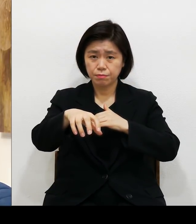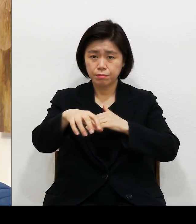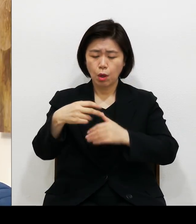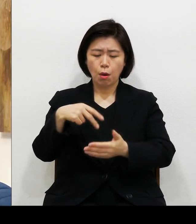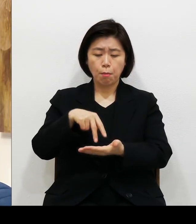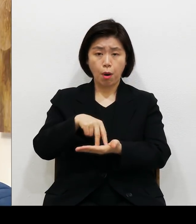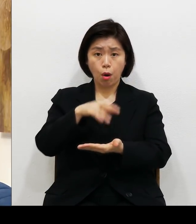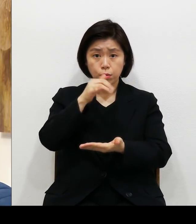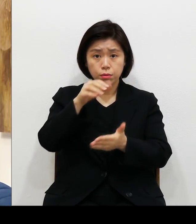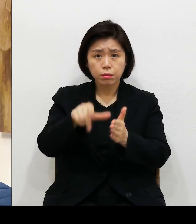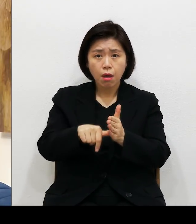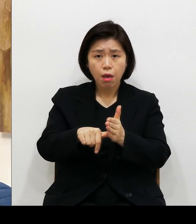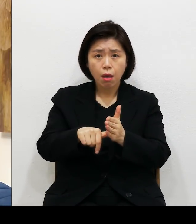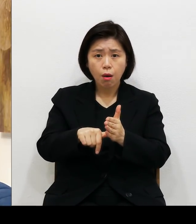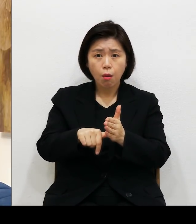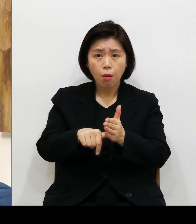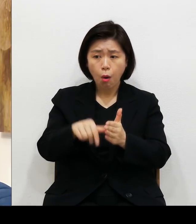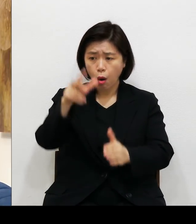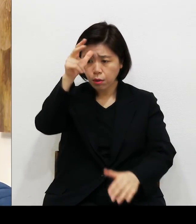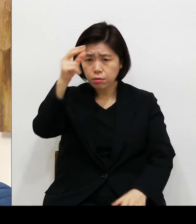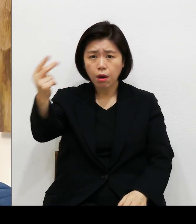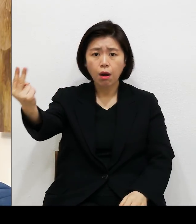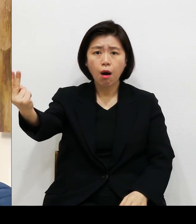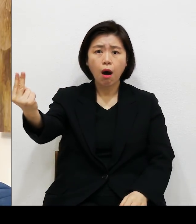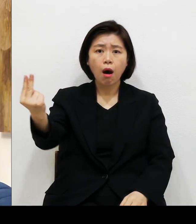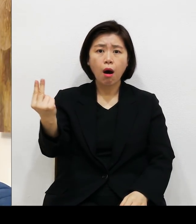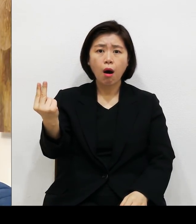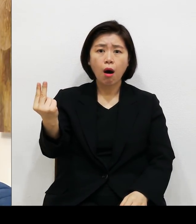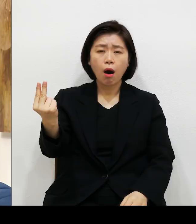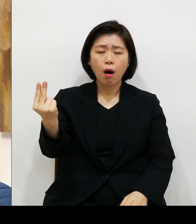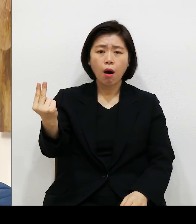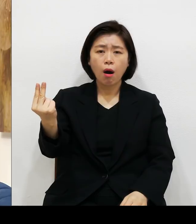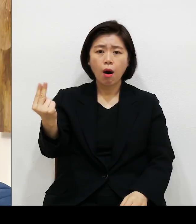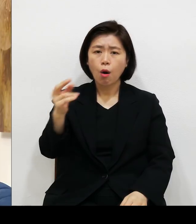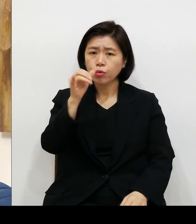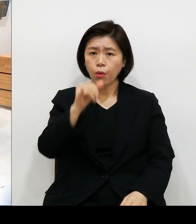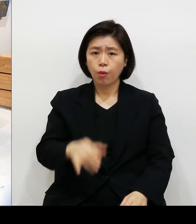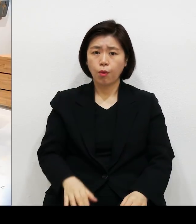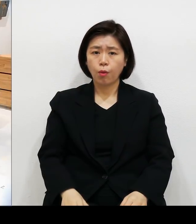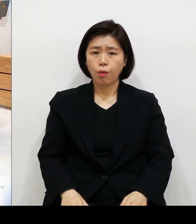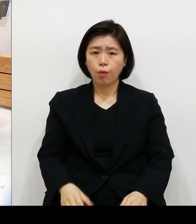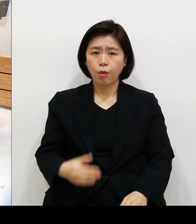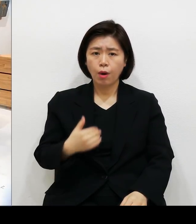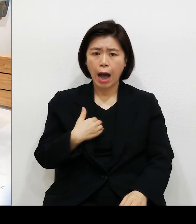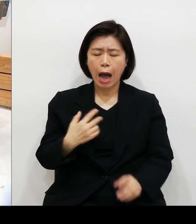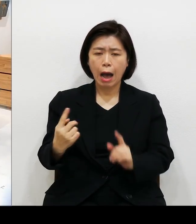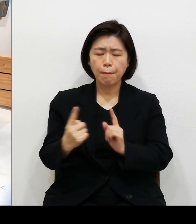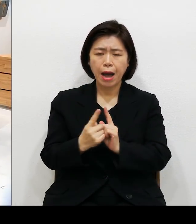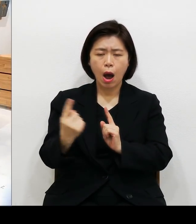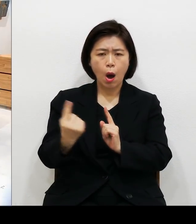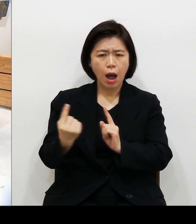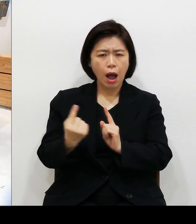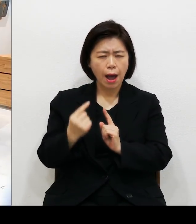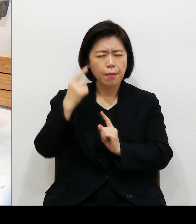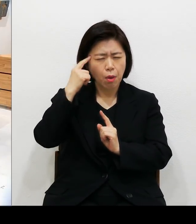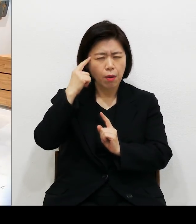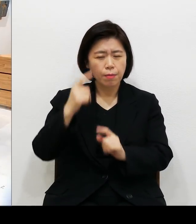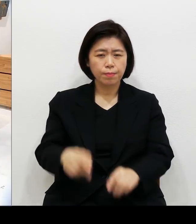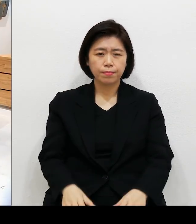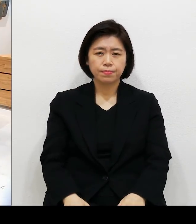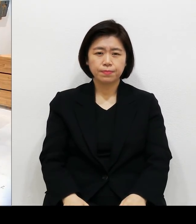저 멀리서 경찰 2분이 보이시는 거예요. 네. 딱 봐도 나한테 오는 건지 알겠더라고요. 횡단보도 신호를 기다리고